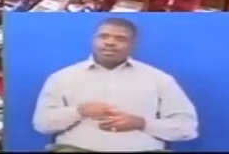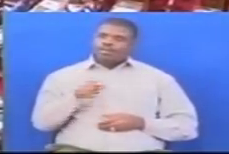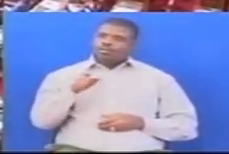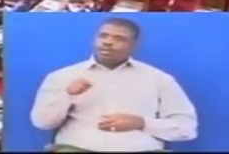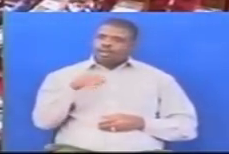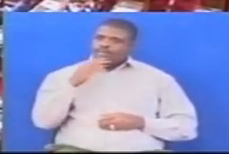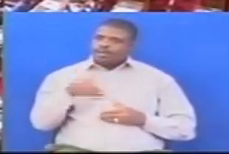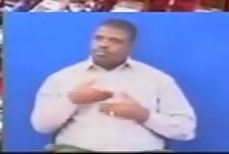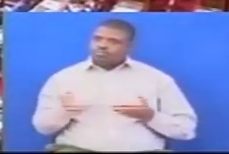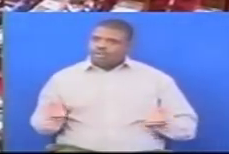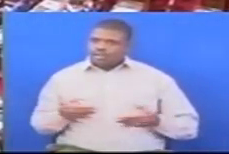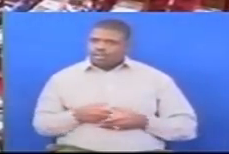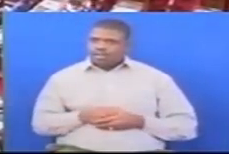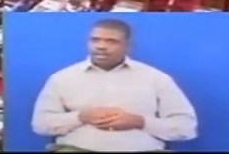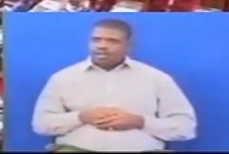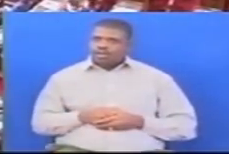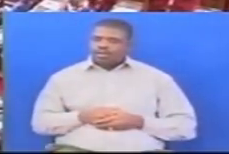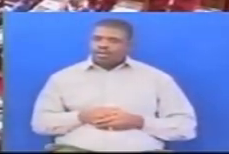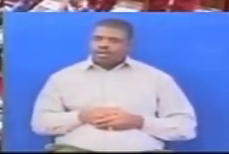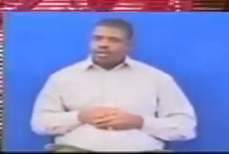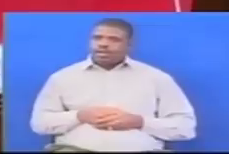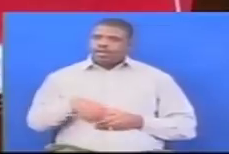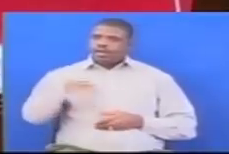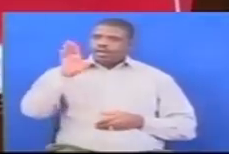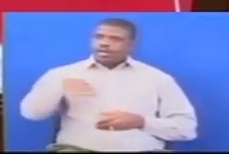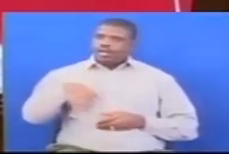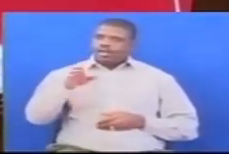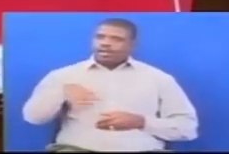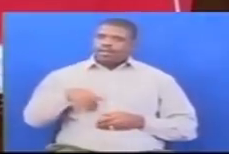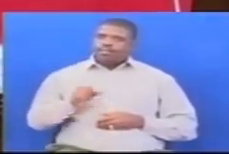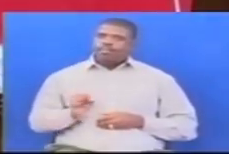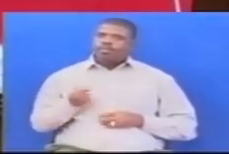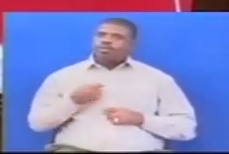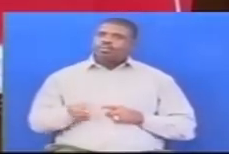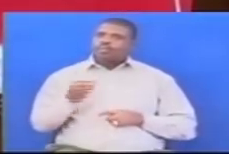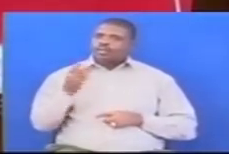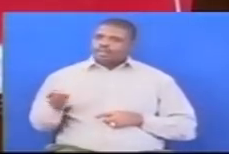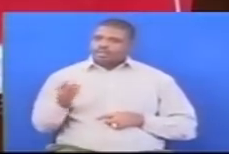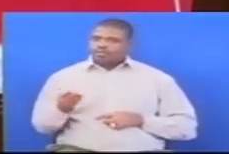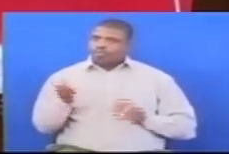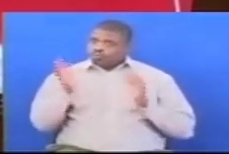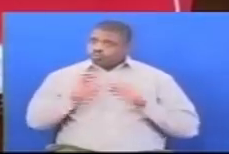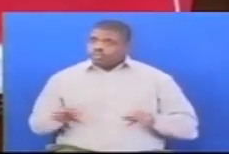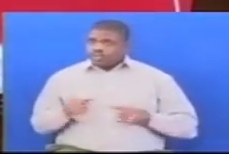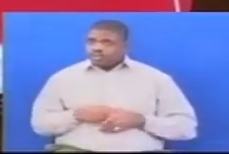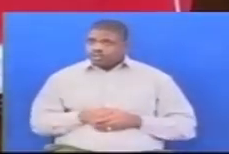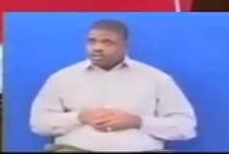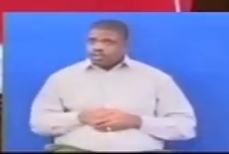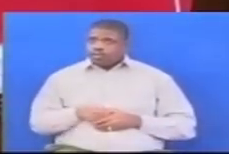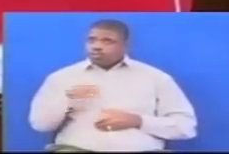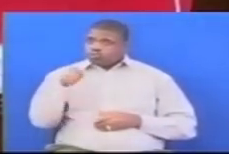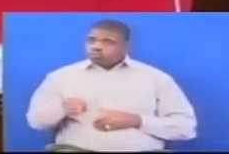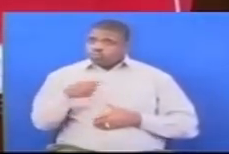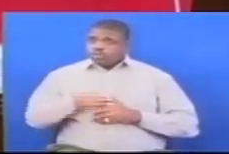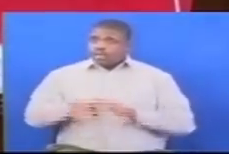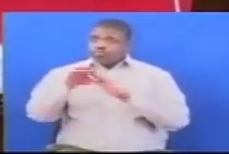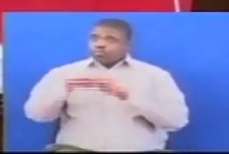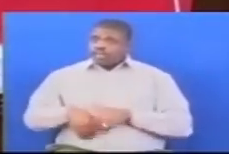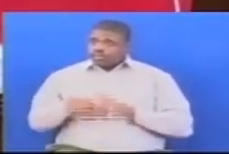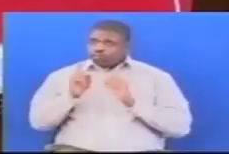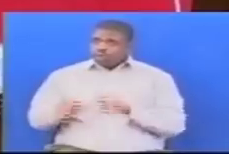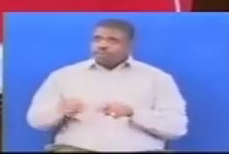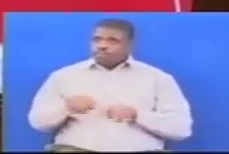habari? Kupaka rangi ya ndege tukasema 300 milioni. Wamekusha mafisadi. Hata mbungeni wako mafisadi, watakusha